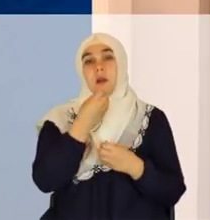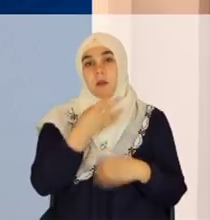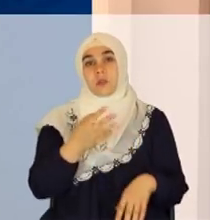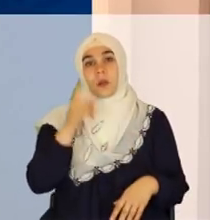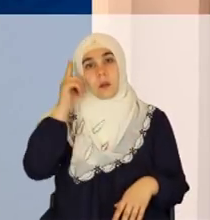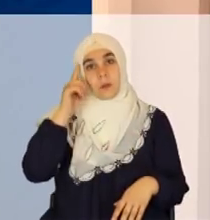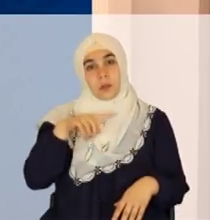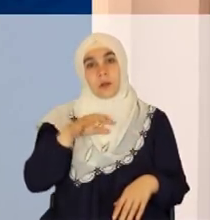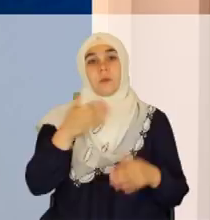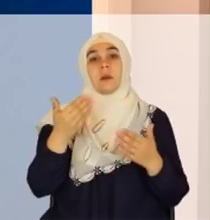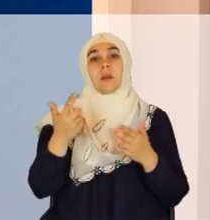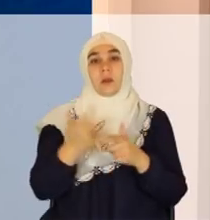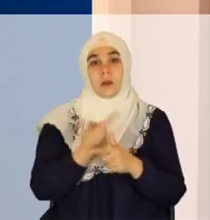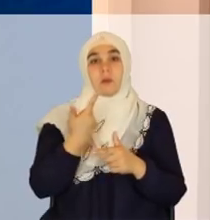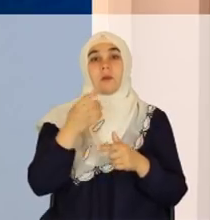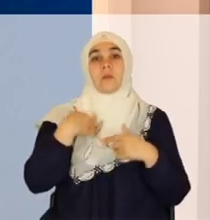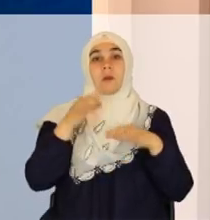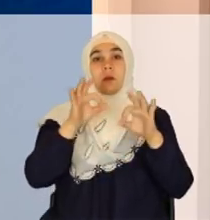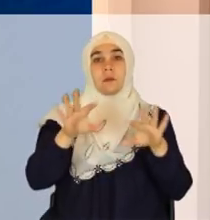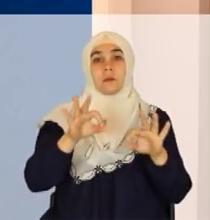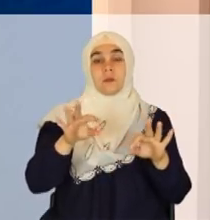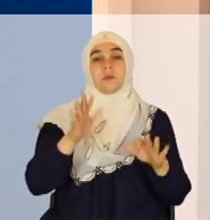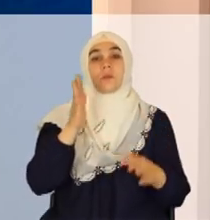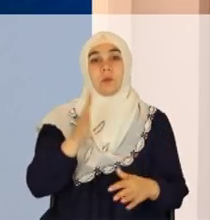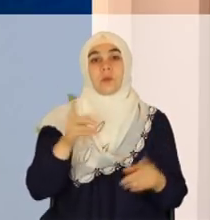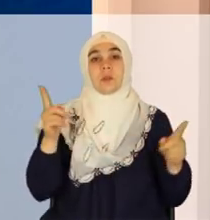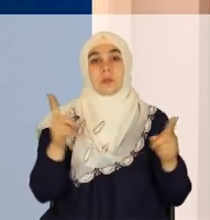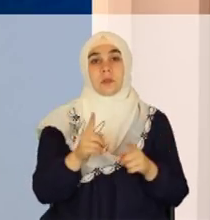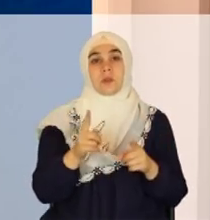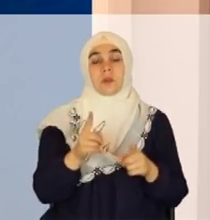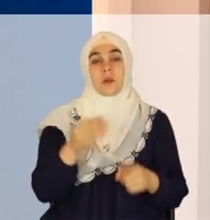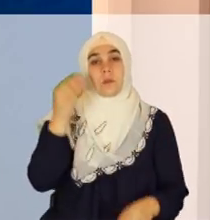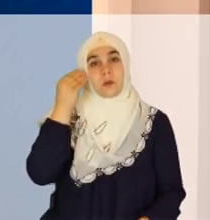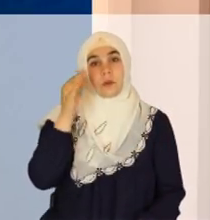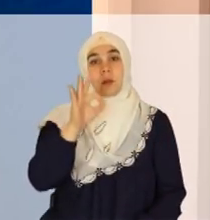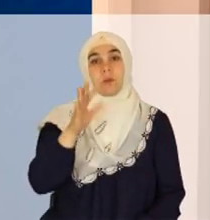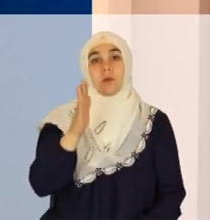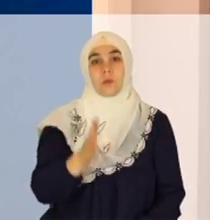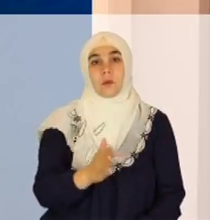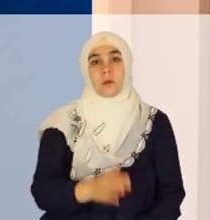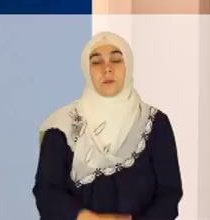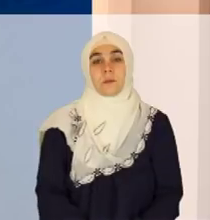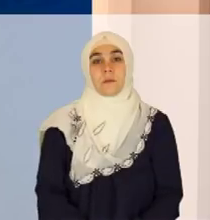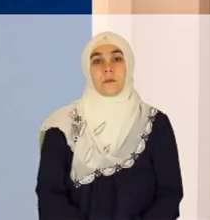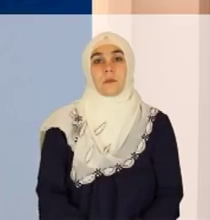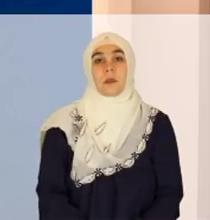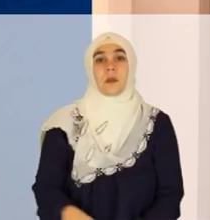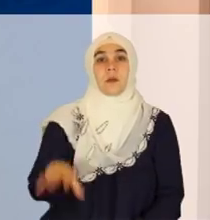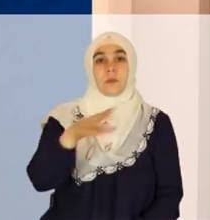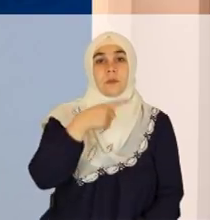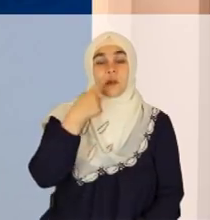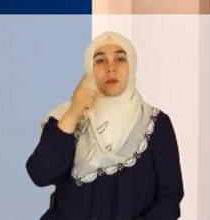bilganlarga takror, bilmaganlarga ma'lumot bo'lsin. Qisqacha bu ma'noda ham gapirib o'tamiz. Biz